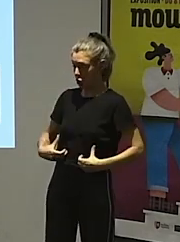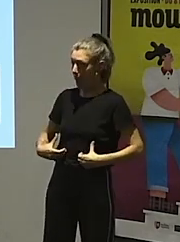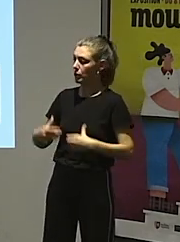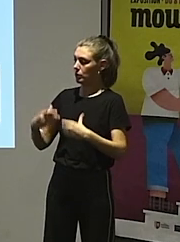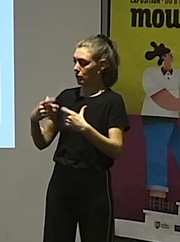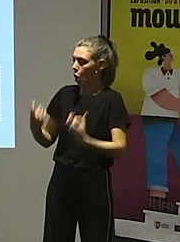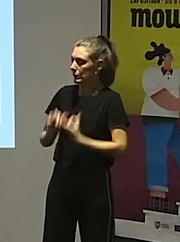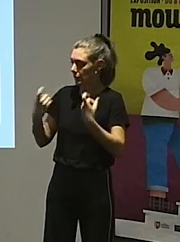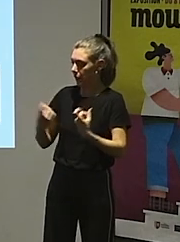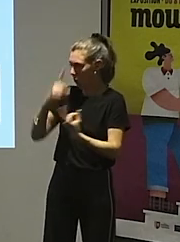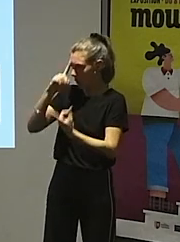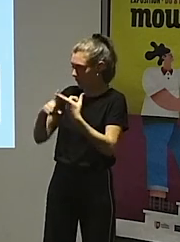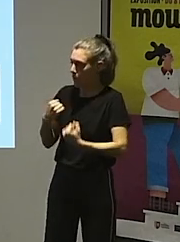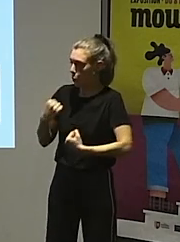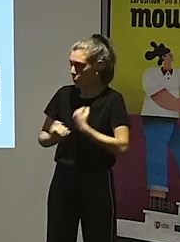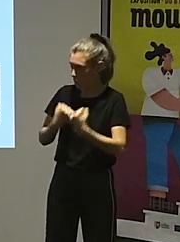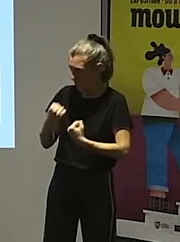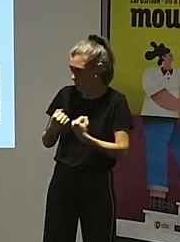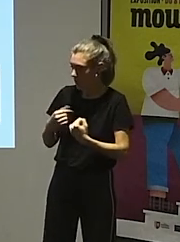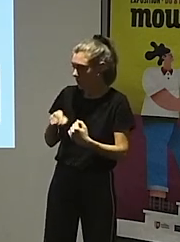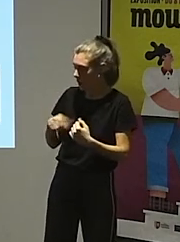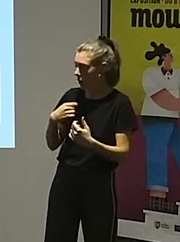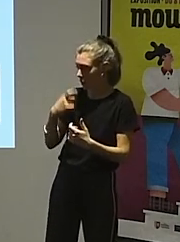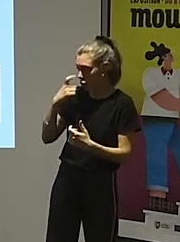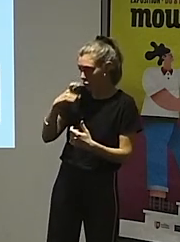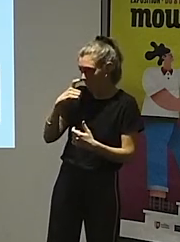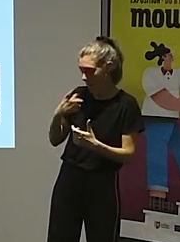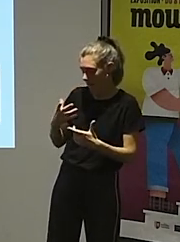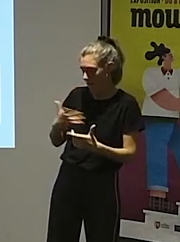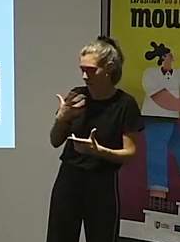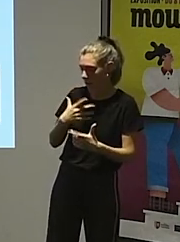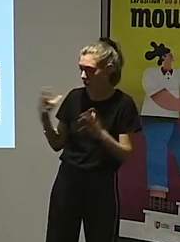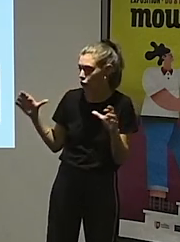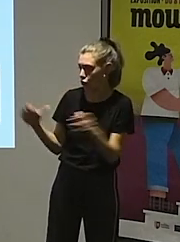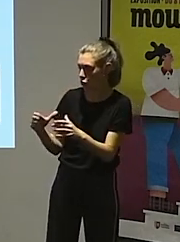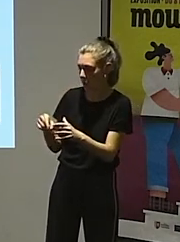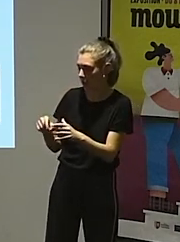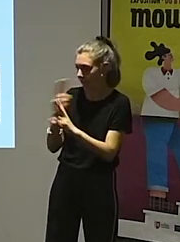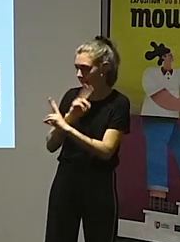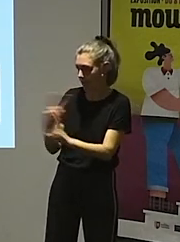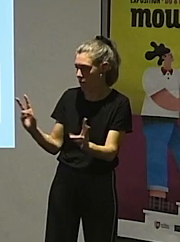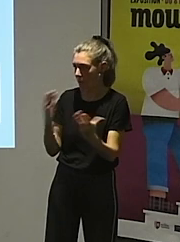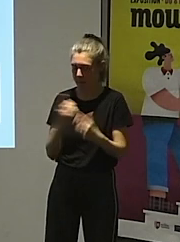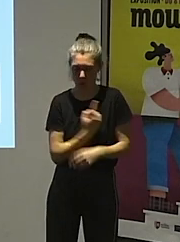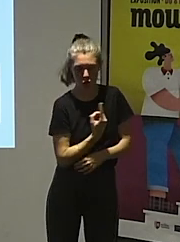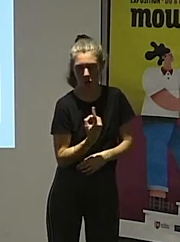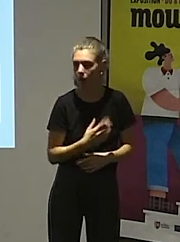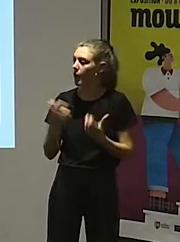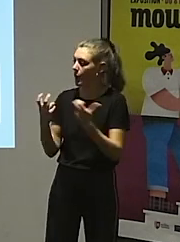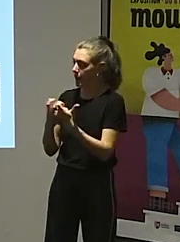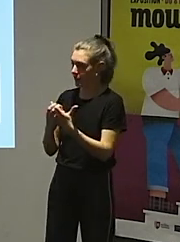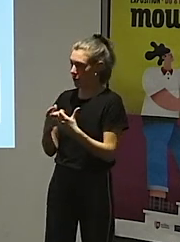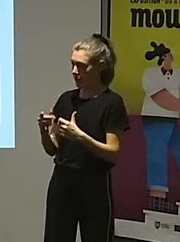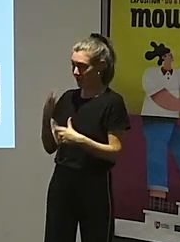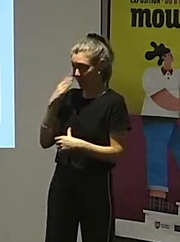vois clairement dans le club que j'entraîne avec beaucoup d'adhérents la force du collectif, le fait de courir ensemble sur la piste. C'est comme si cet effort